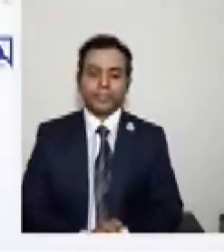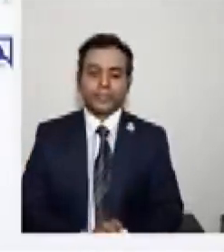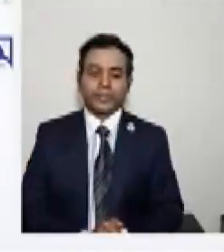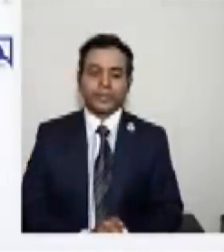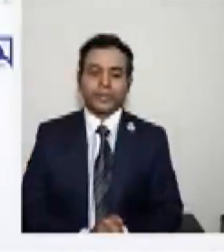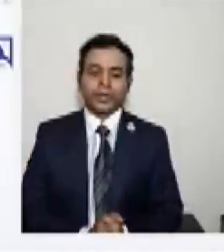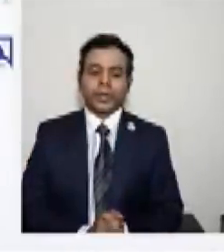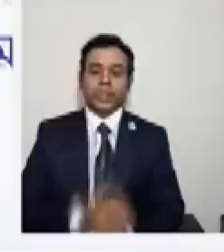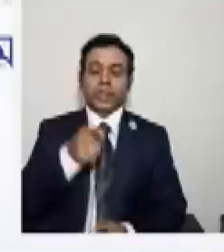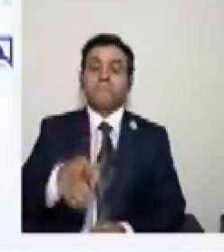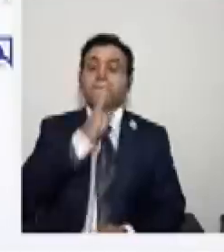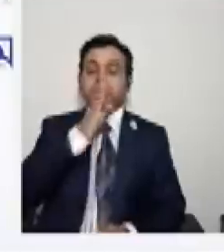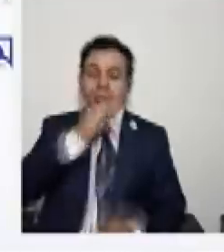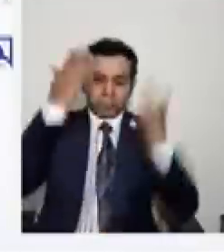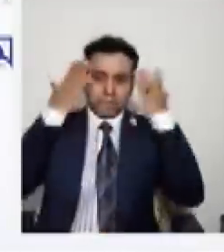ব্যবস্থা চলমান আছে।